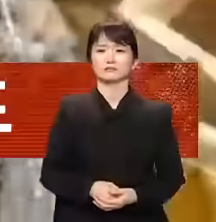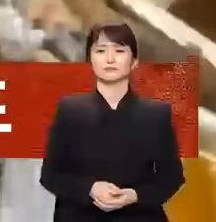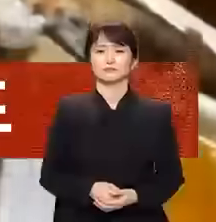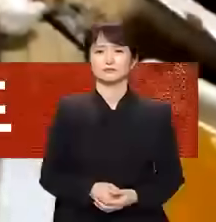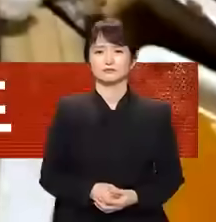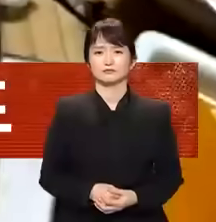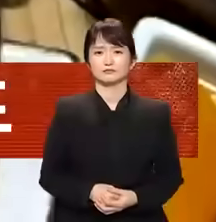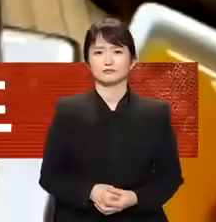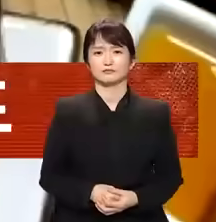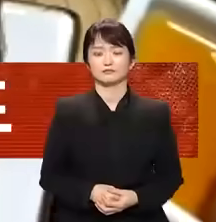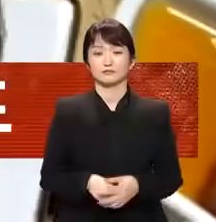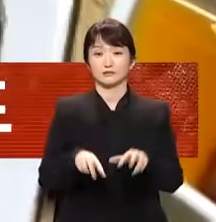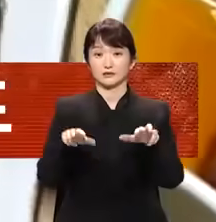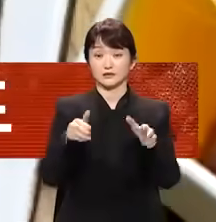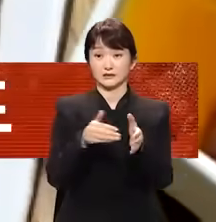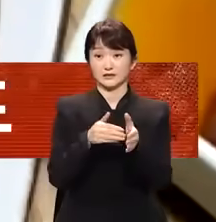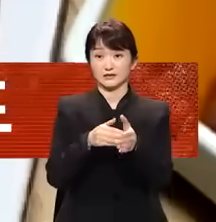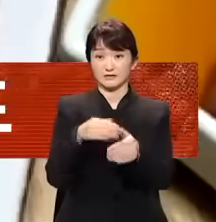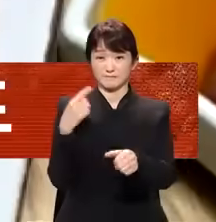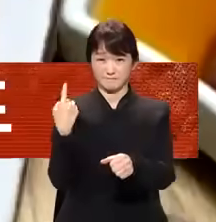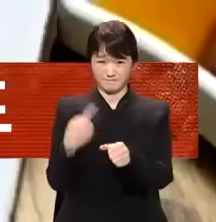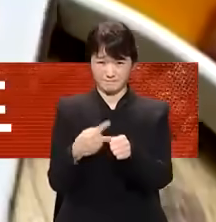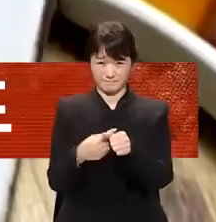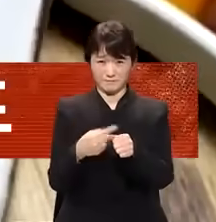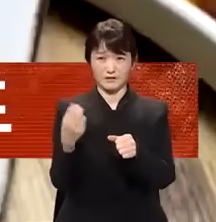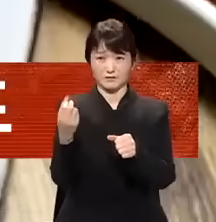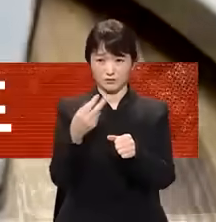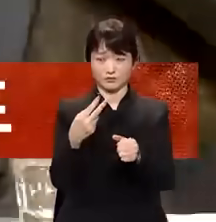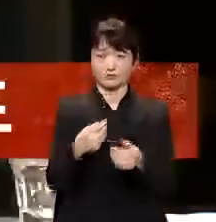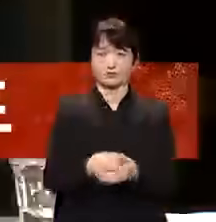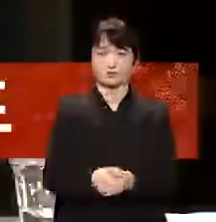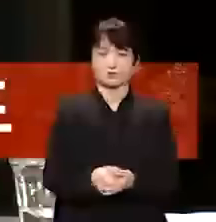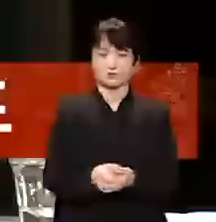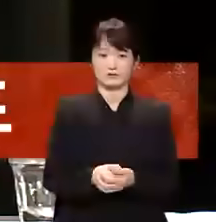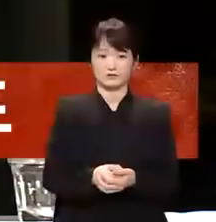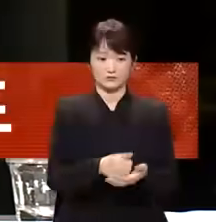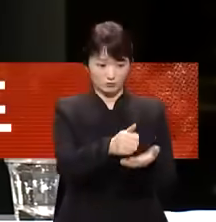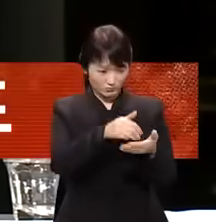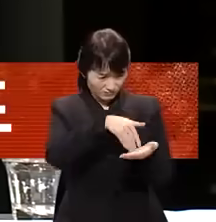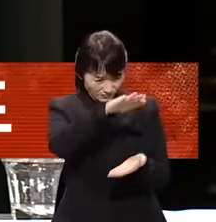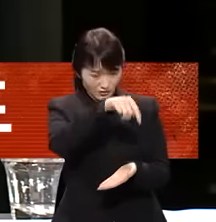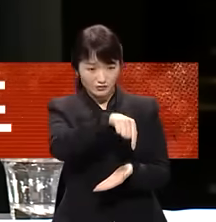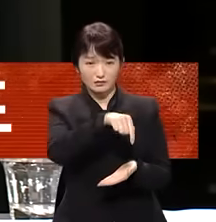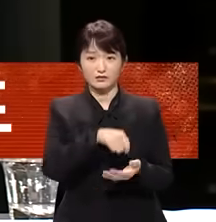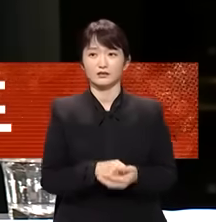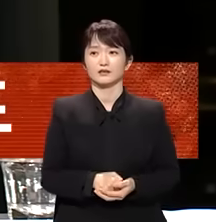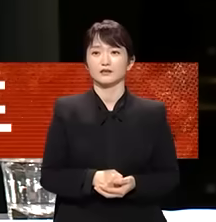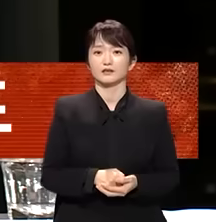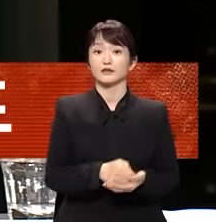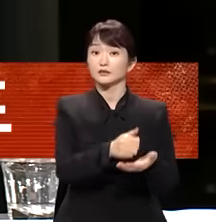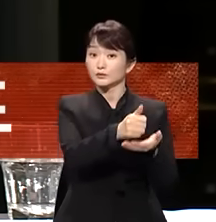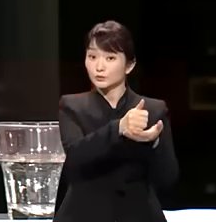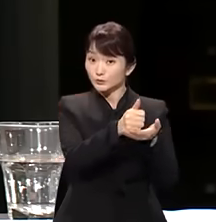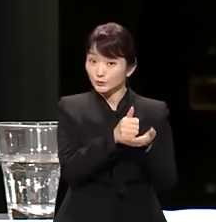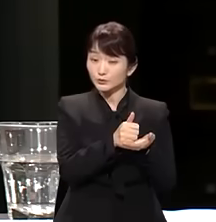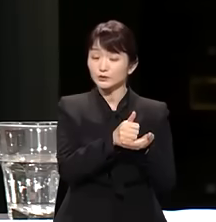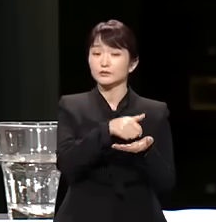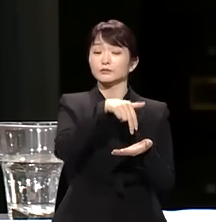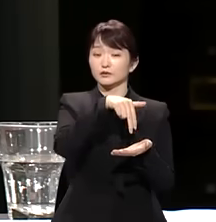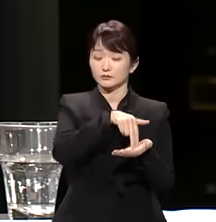했습니다 자 지금까지 뭐 서를 했고 뭐 나가 뭐 이런 얘기는이 손님들의